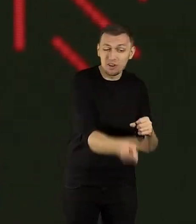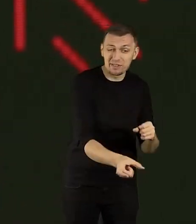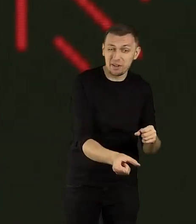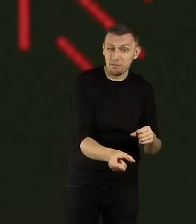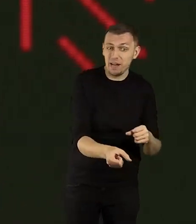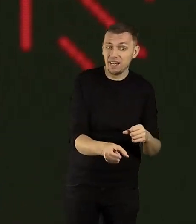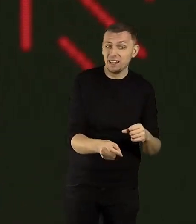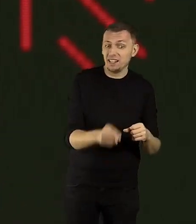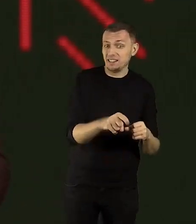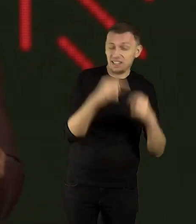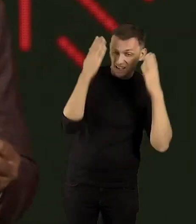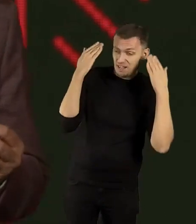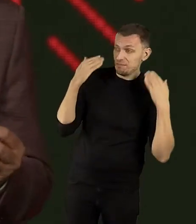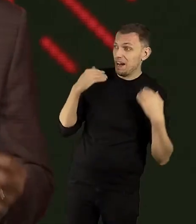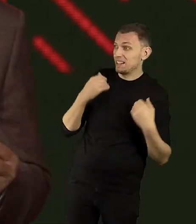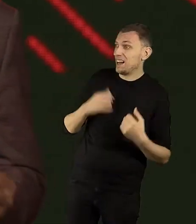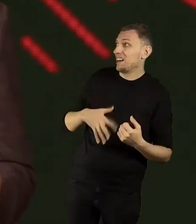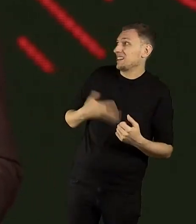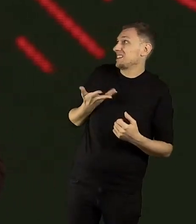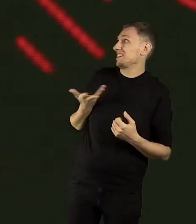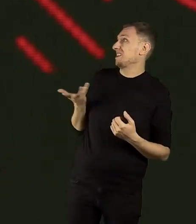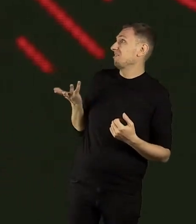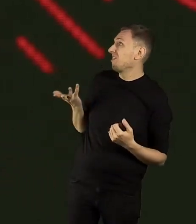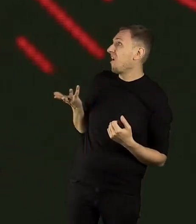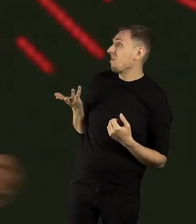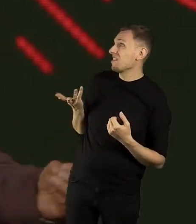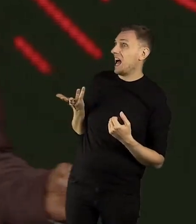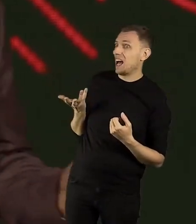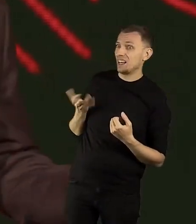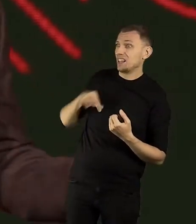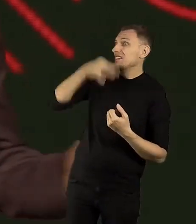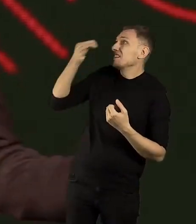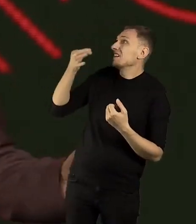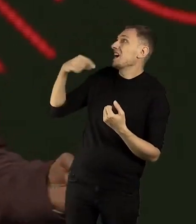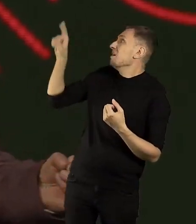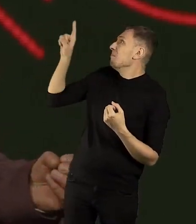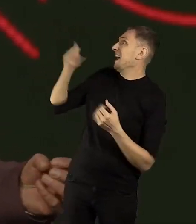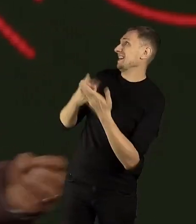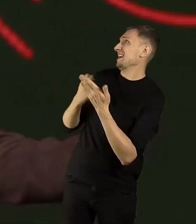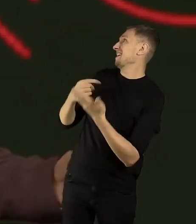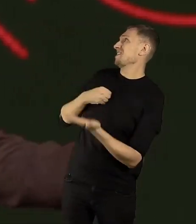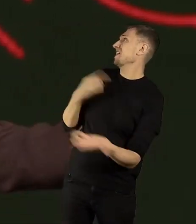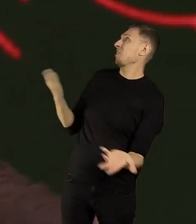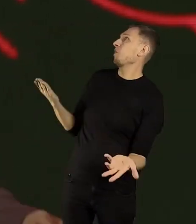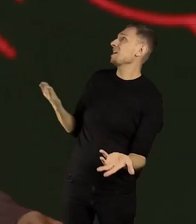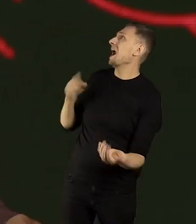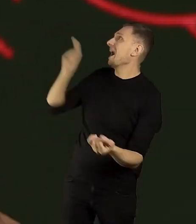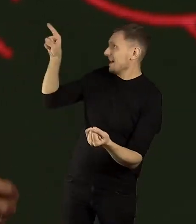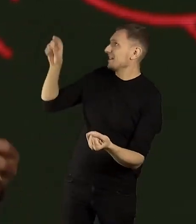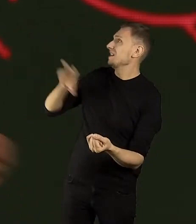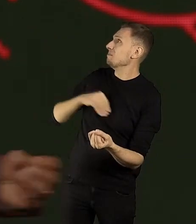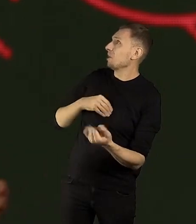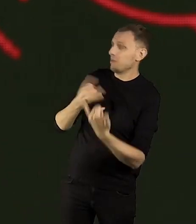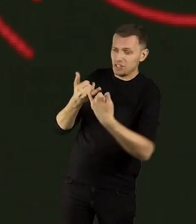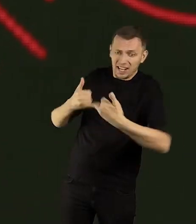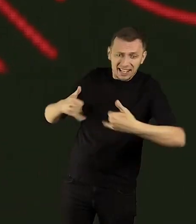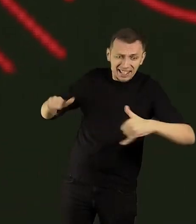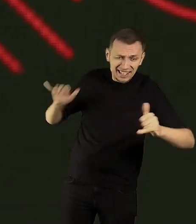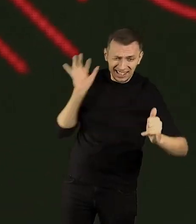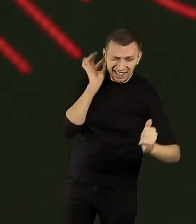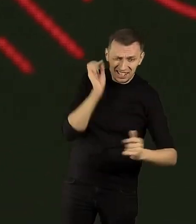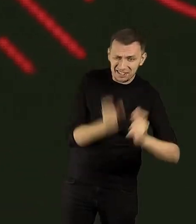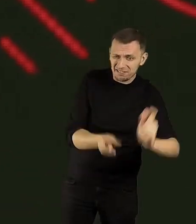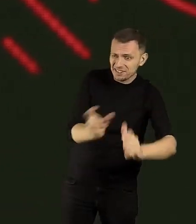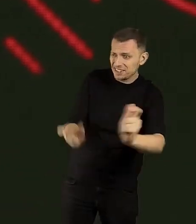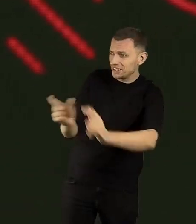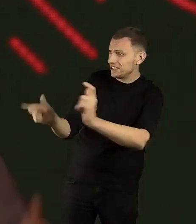jakby ona pytała, Panie, dlaczego ja? Kiedy mogłeś mieć jeszcze inną z dziewcząt, których tak pełno jest w